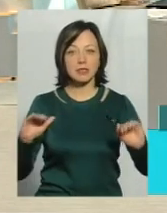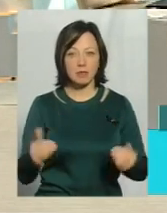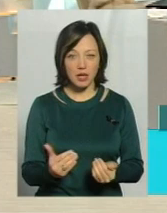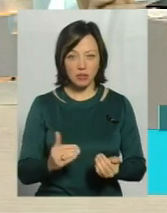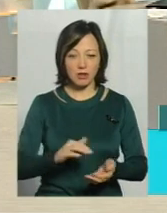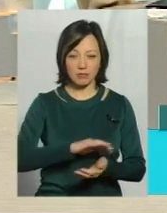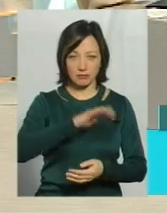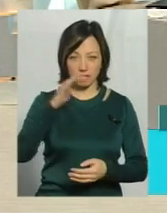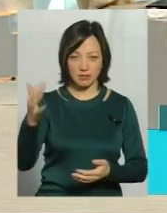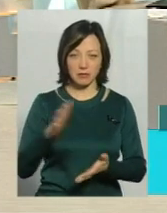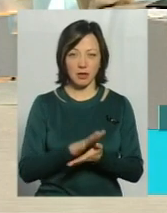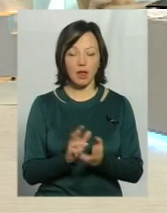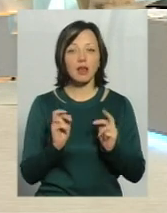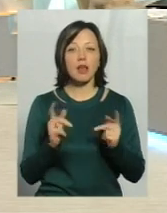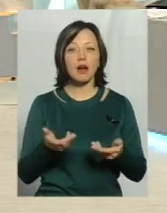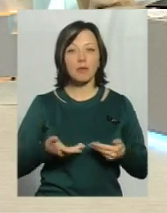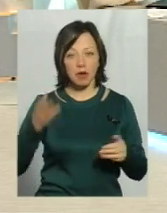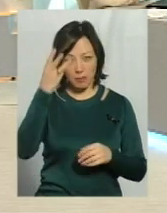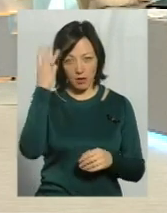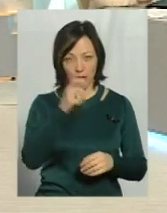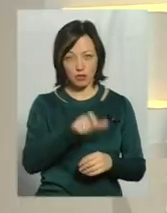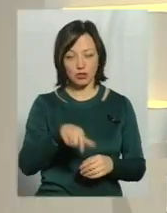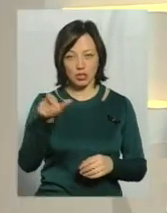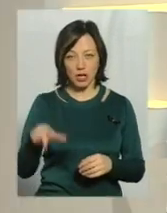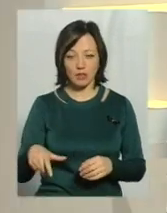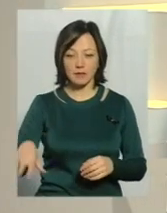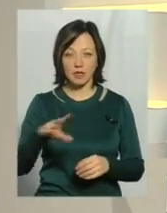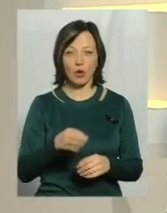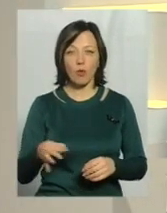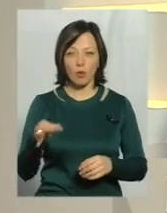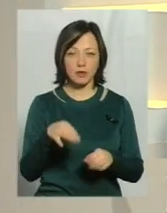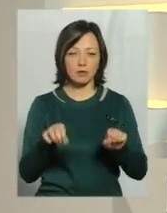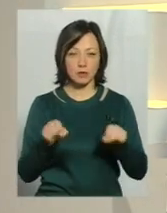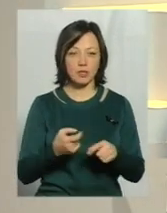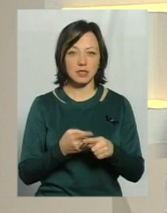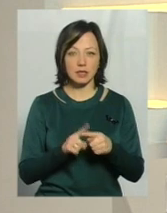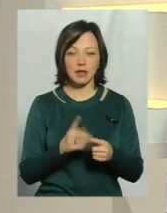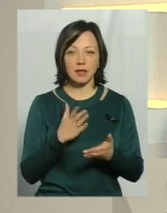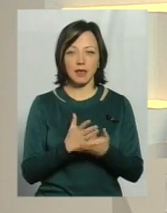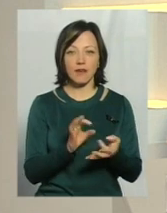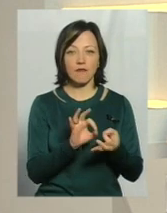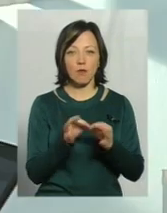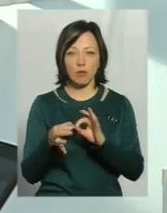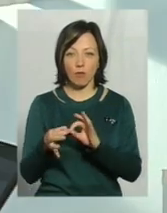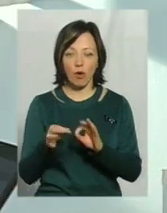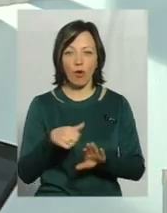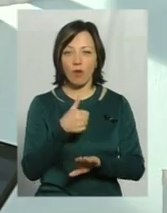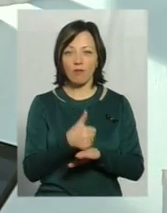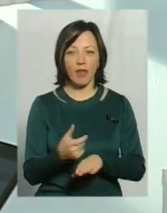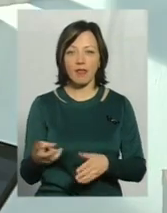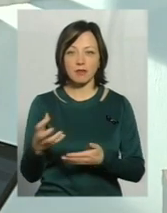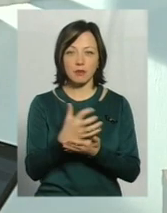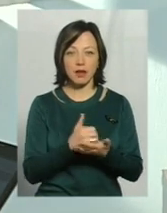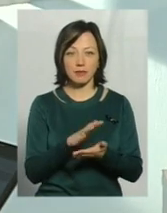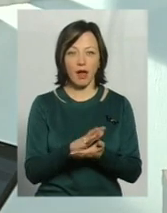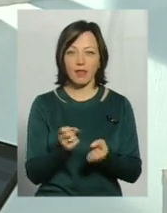накопичення сміття. Як ми, хмельничани, подоляни, зокрема, зі цієї області? Тобто є формула, кажуть, головне не збирати сміття,